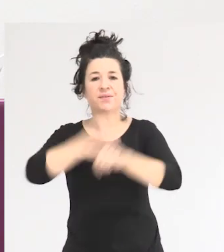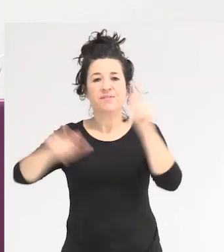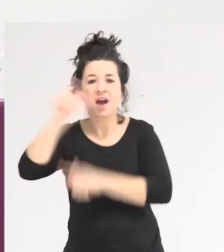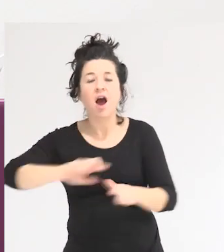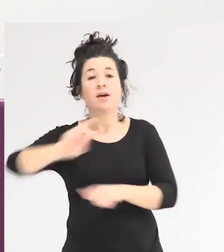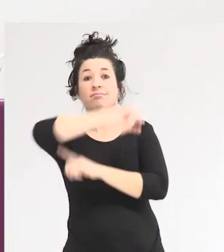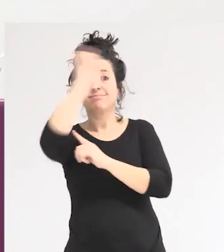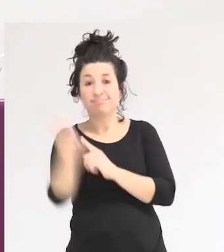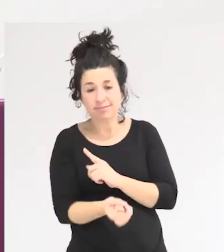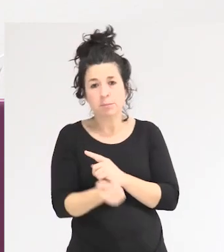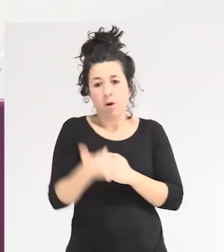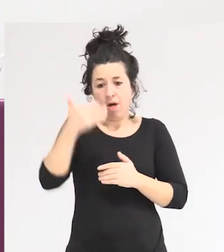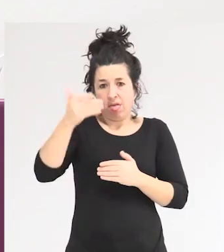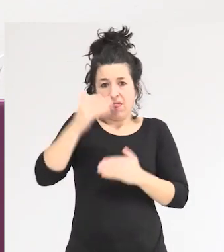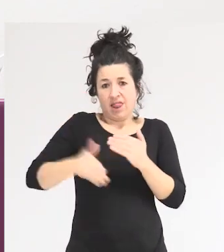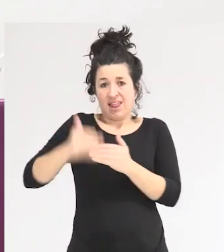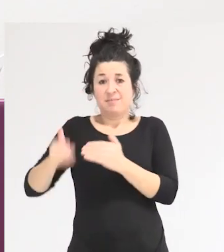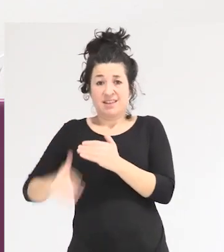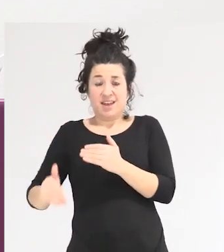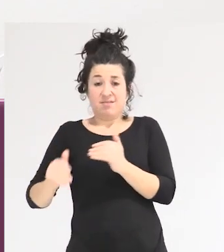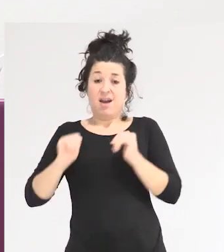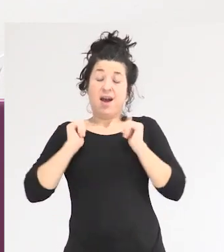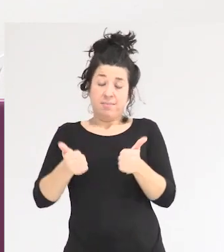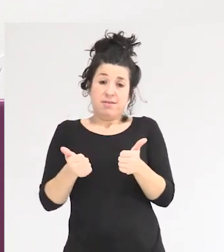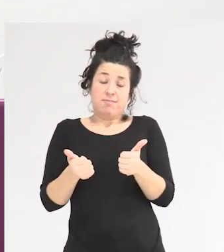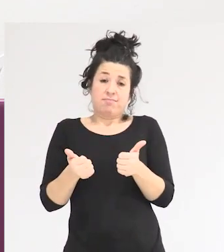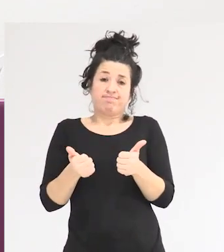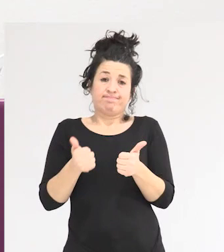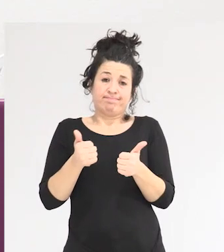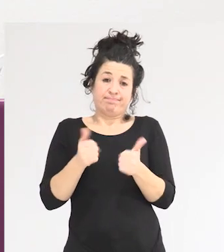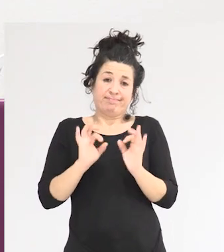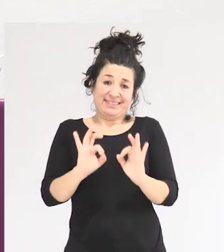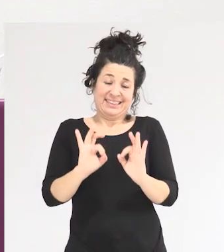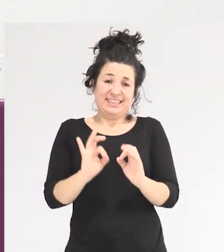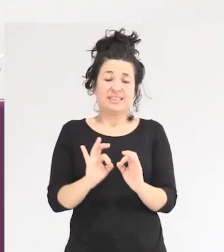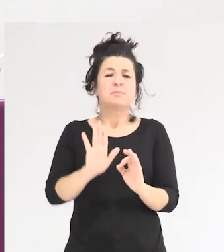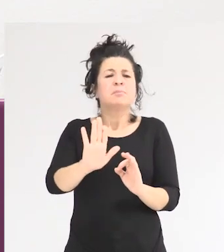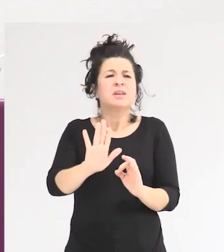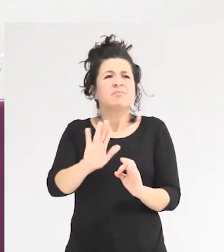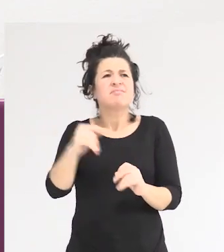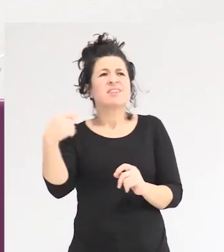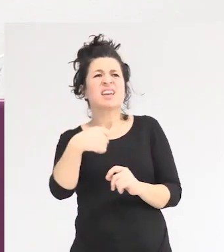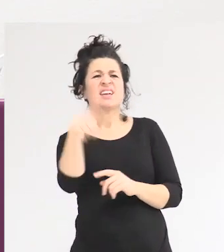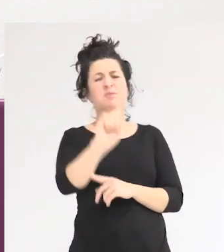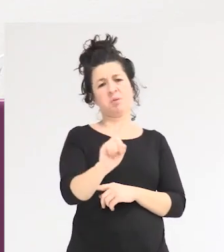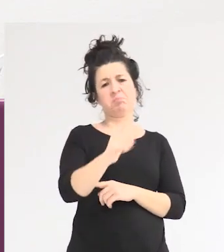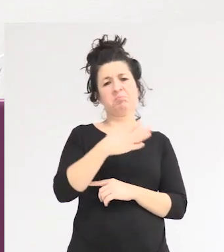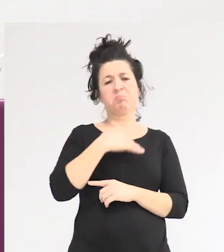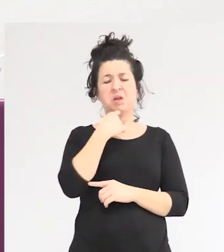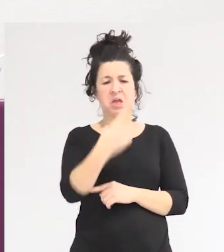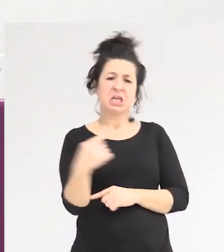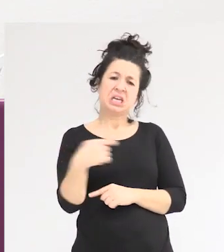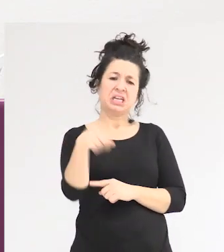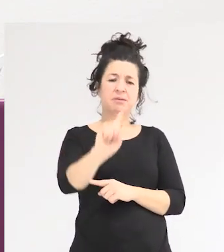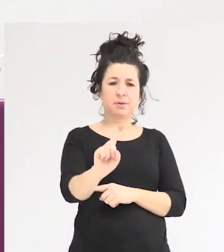mugatua ikusten da, ez? Behintzat lehenengo urteetan. Baina hori ere ez da txarra, nik esango nuke, bai?